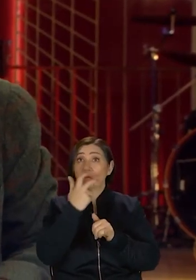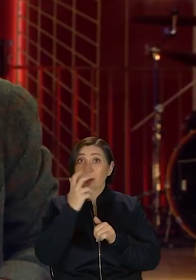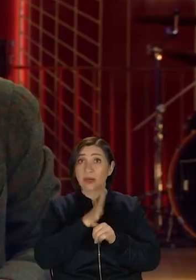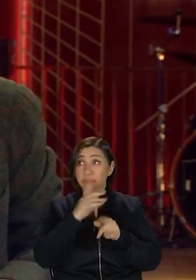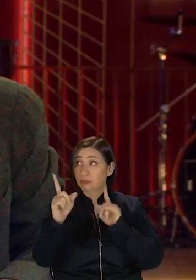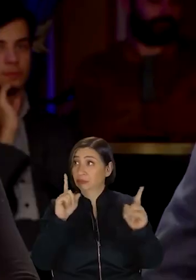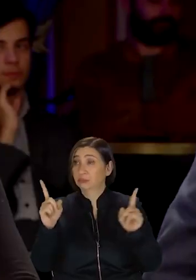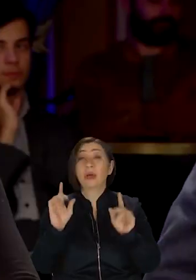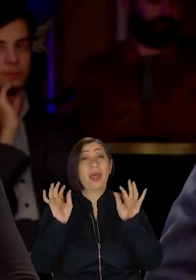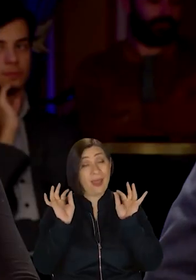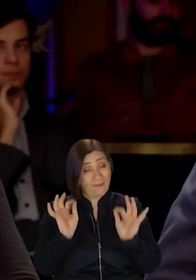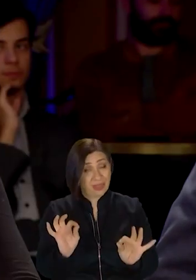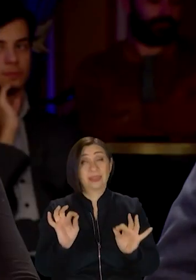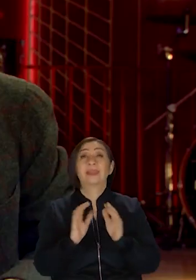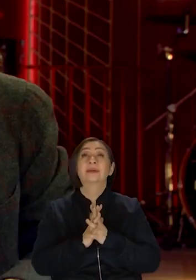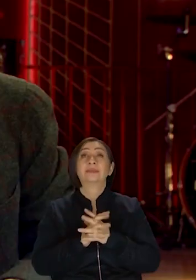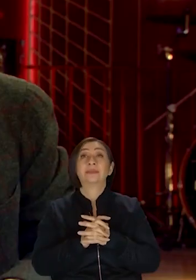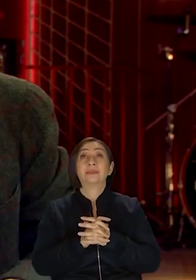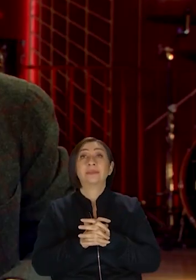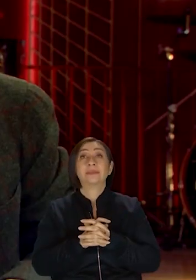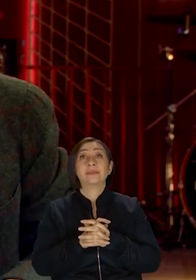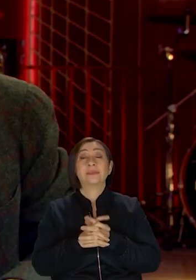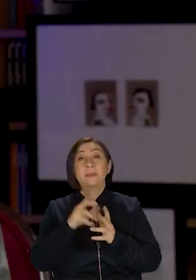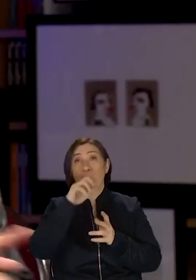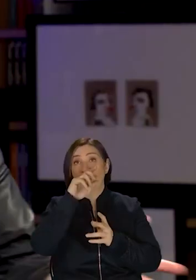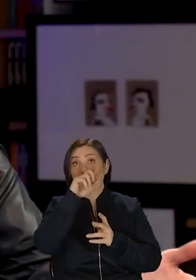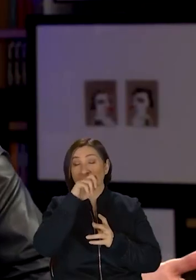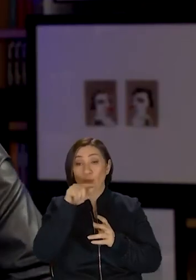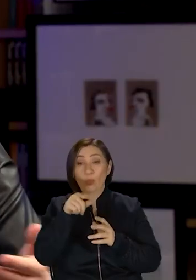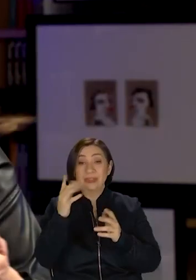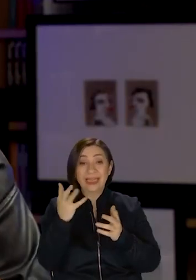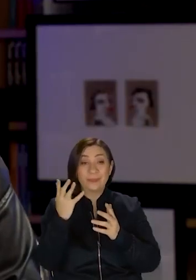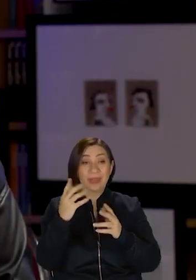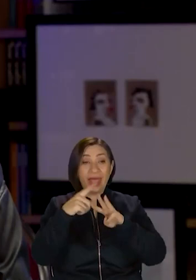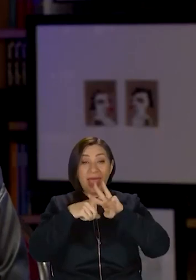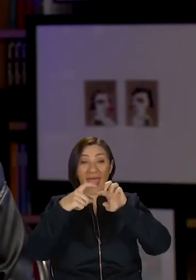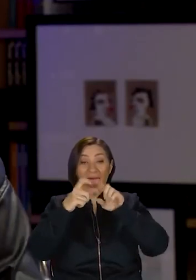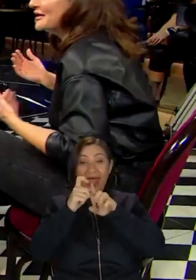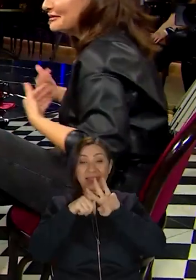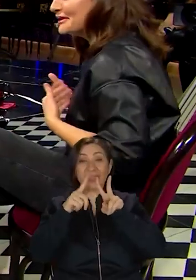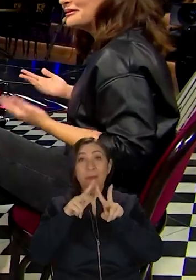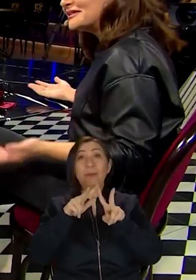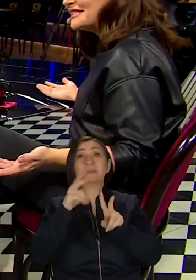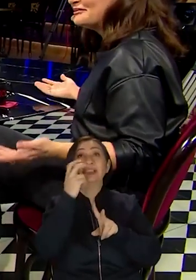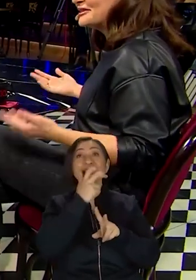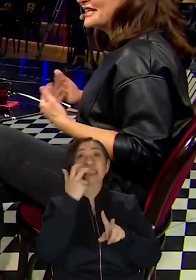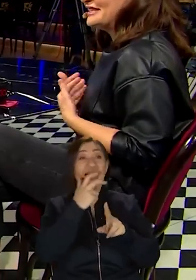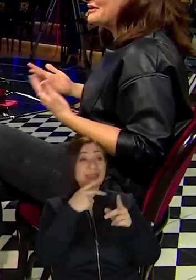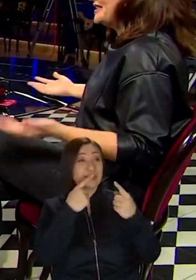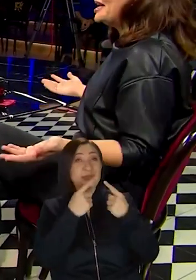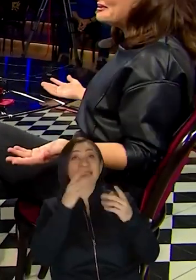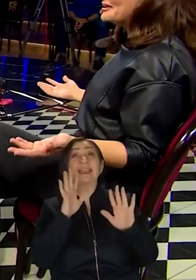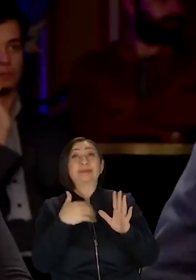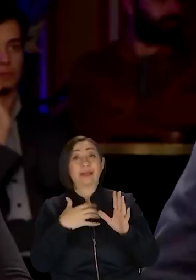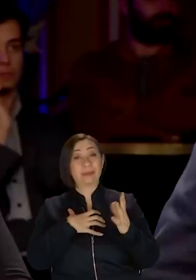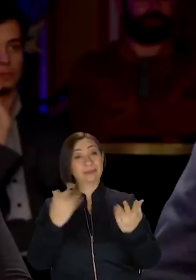söylüyorsunuz. Evet. Evet. Hepimiz söylüyoruz. Elimiz. Şimdi tabii yani böyle şey olmasın. Erdem Akakçı'nın şarkı söylemesiyle benim gibi değil. Burada kendimi